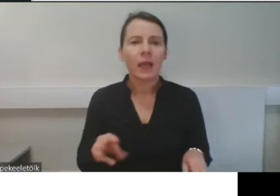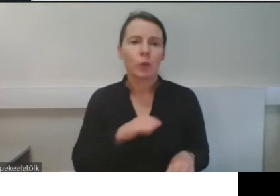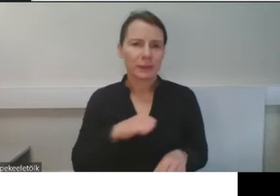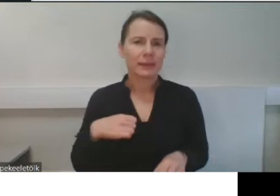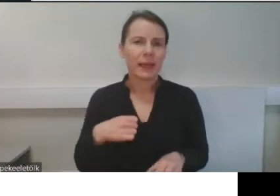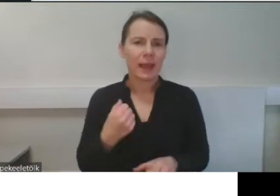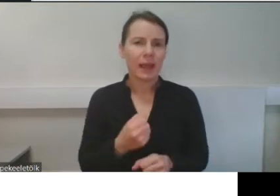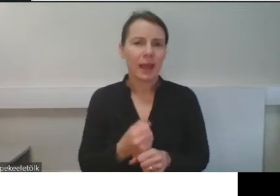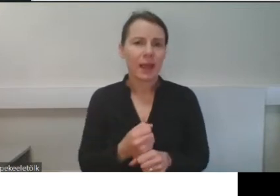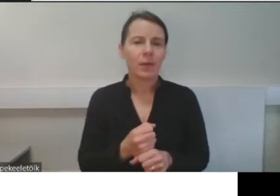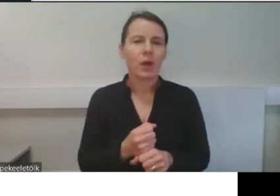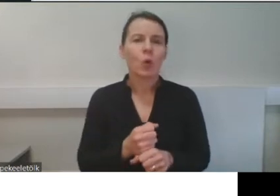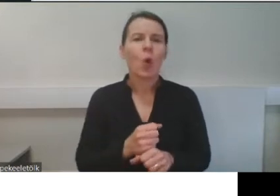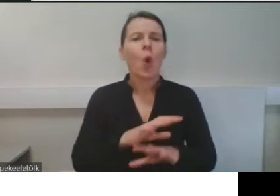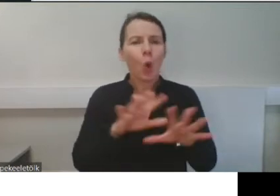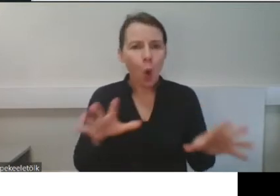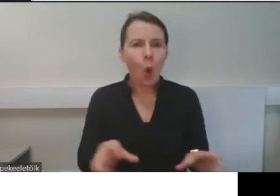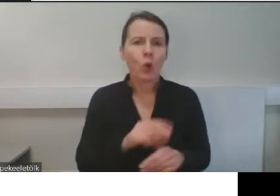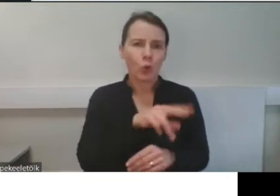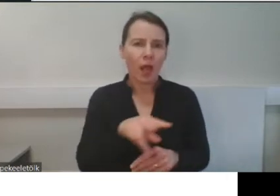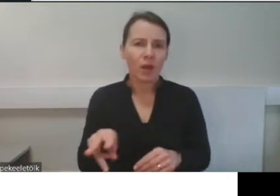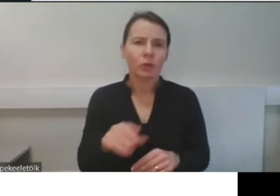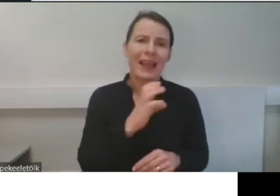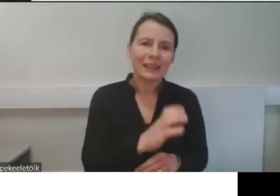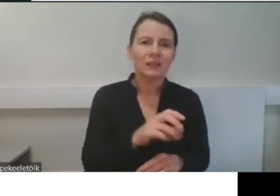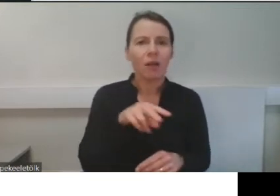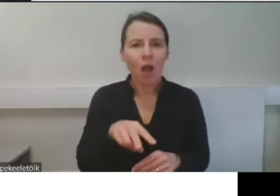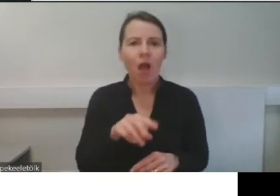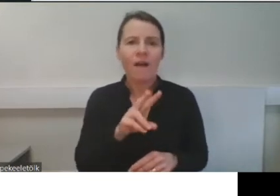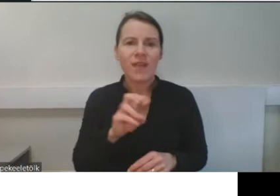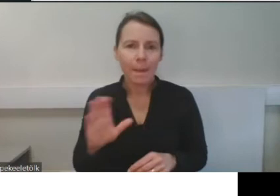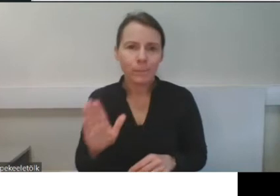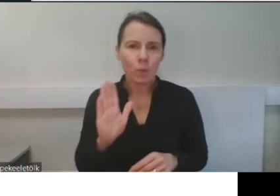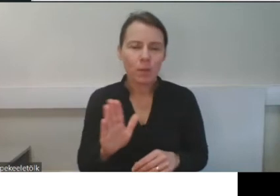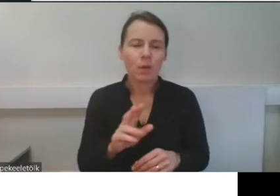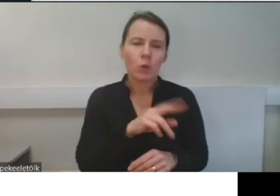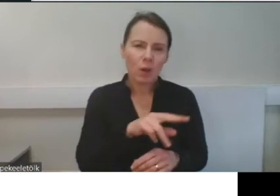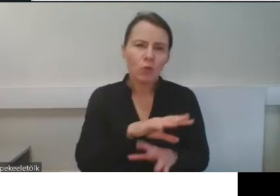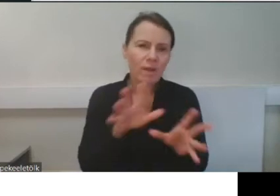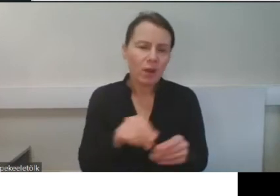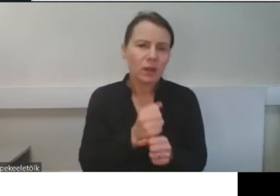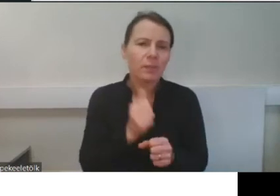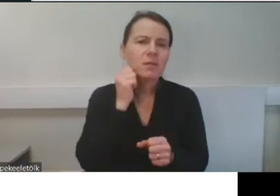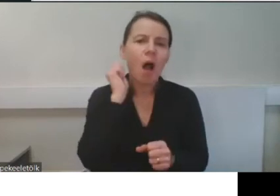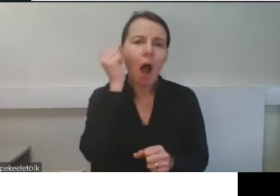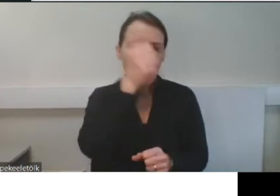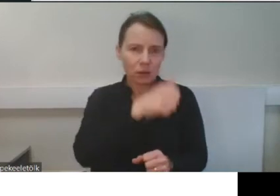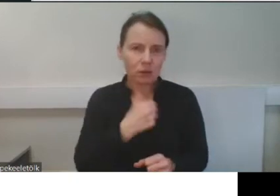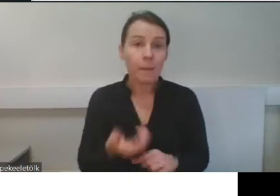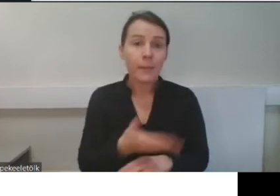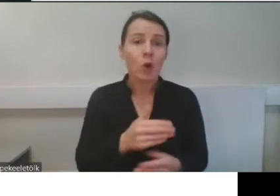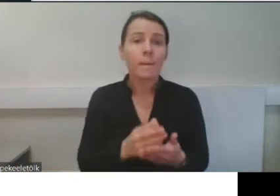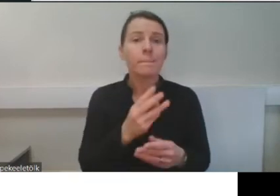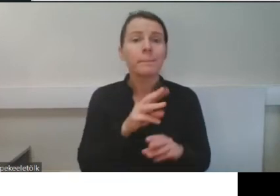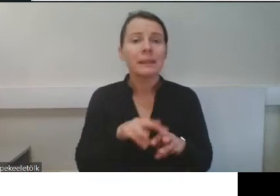ma tõin siia lihtsalt sellise näite dementsuse diagnoosi kohta. See on muidugi suhteliselt selline loogiline ka, et mida vanem on